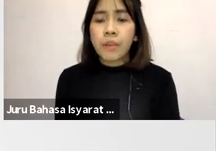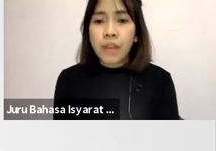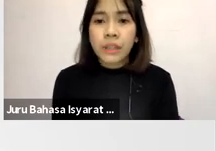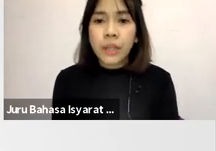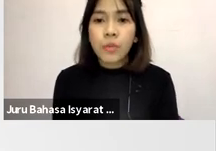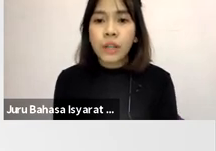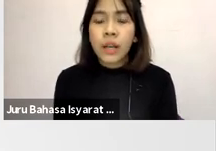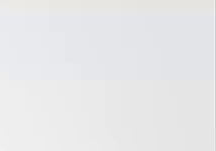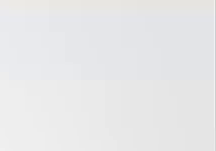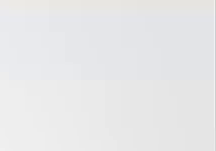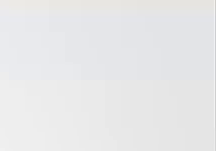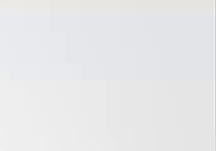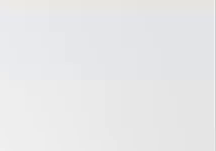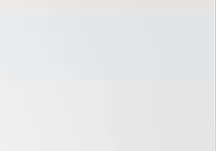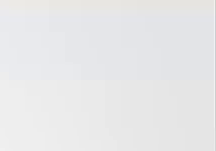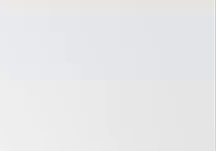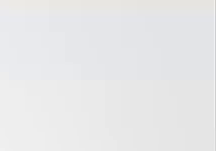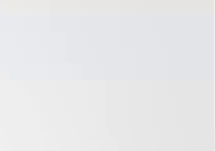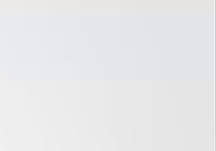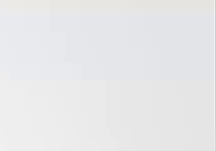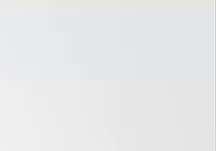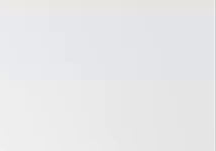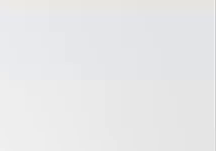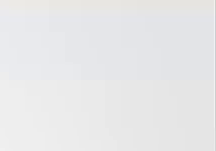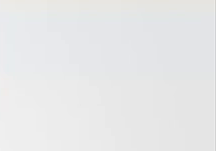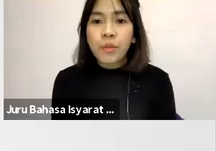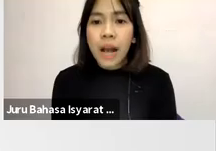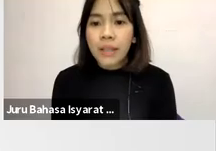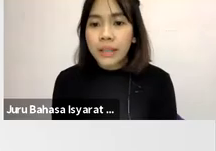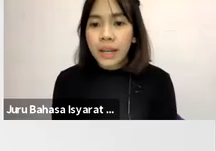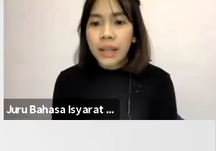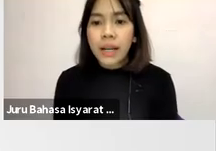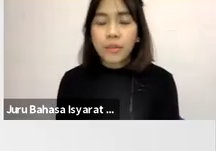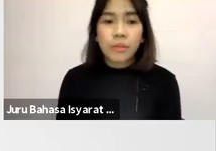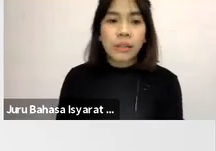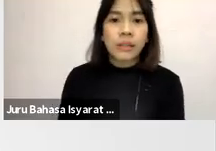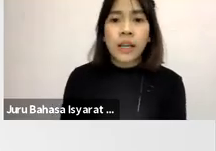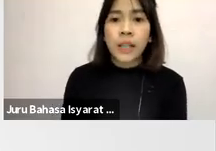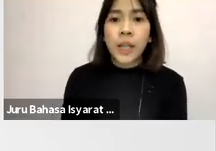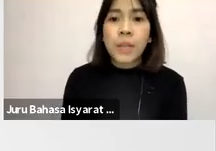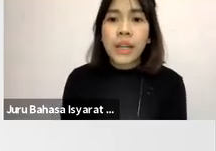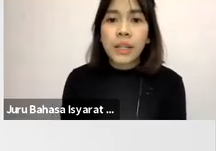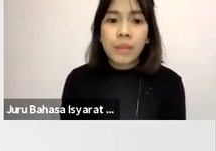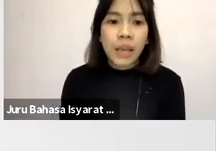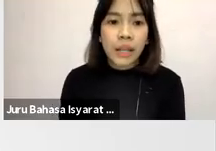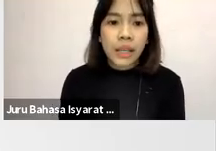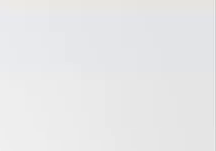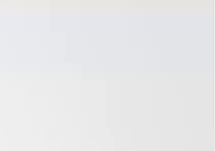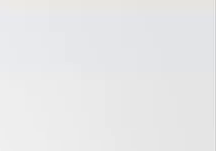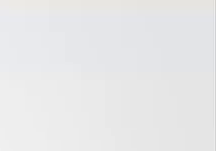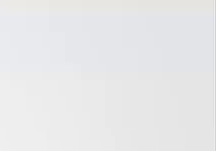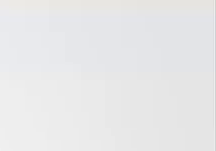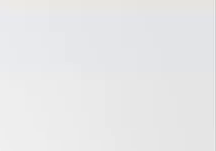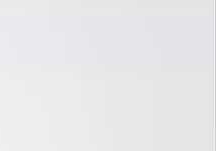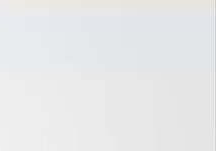profesi buat memberikan assessment kepada juru bahasa isyarat agar juru bahasa isyarat ini menjadi lebih baik lagi